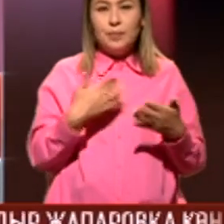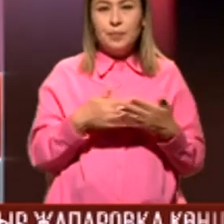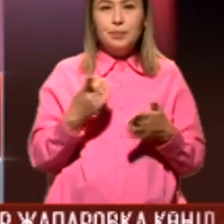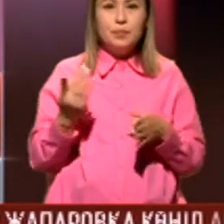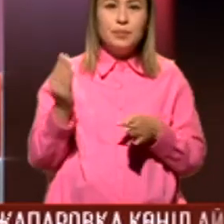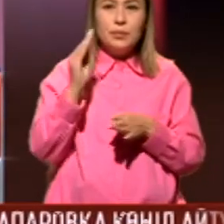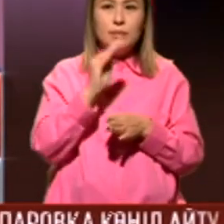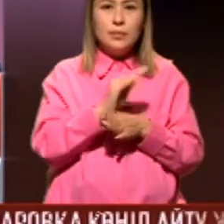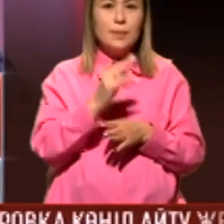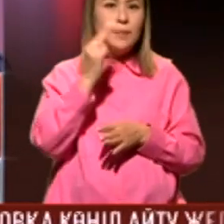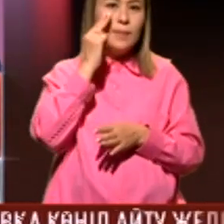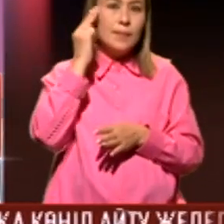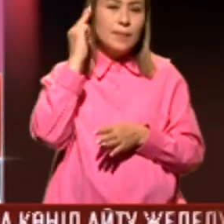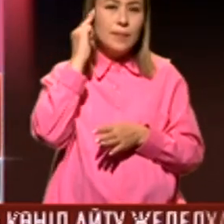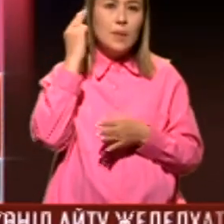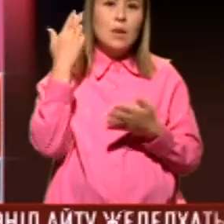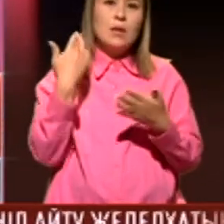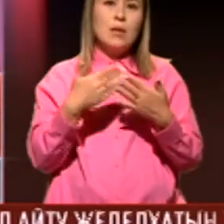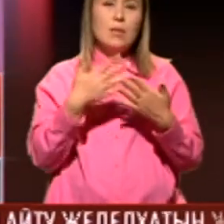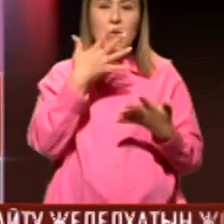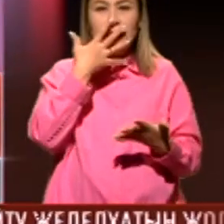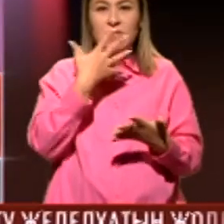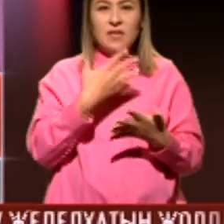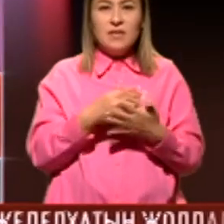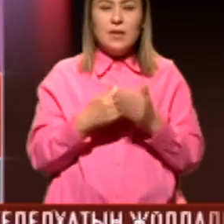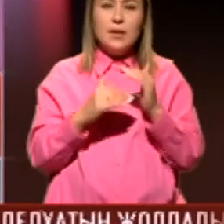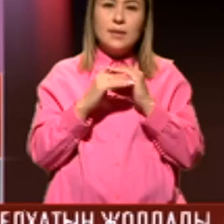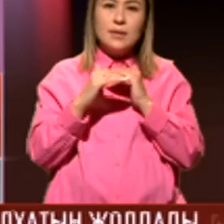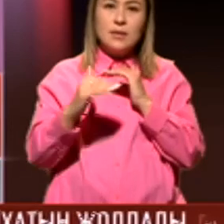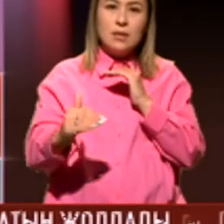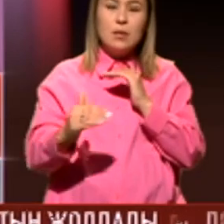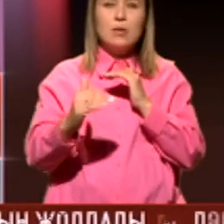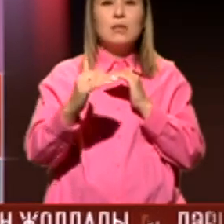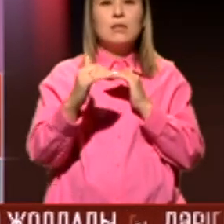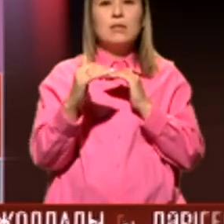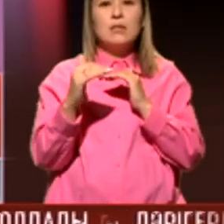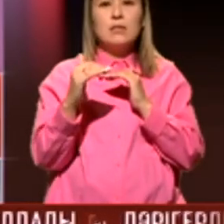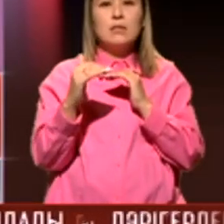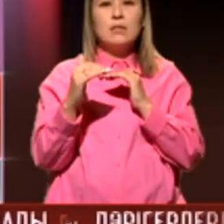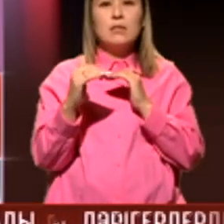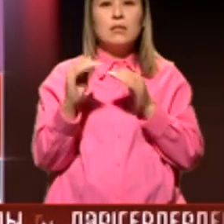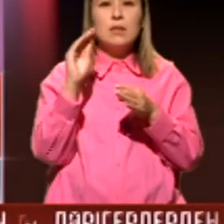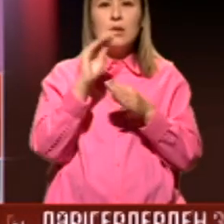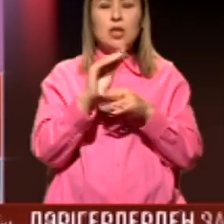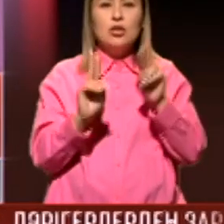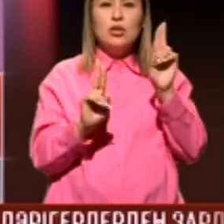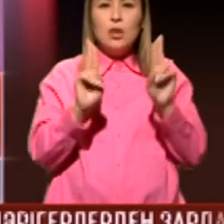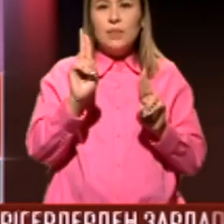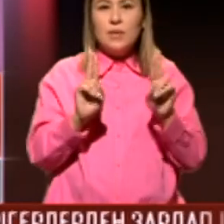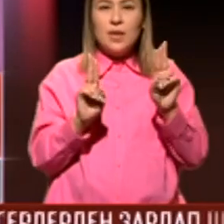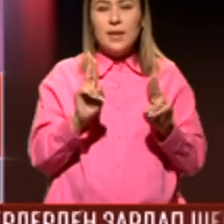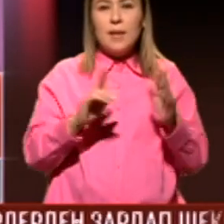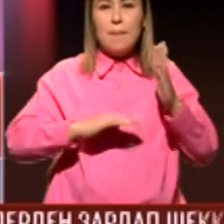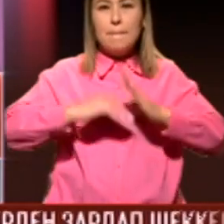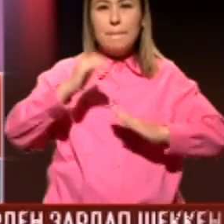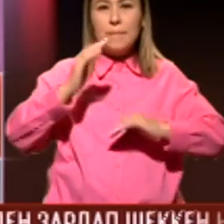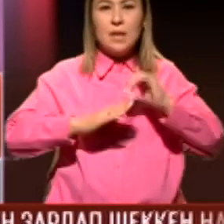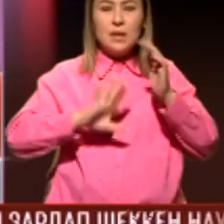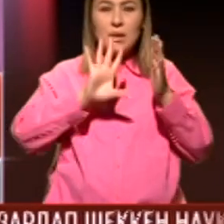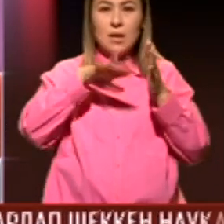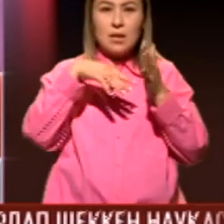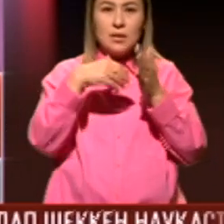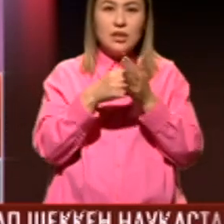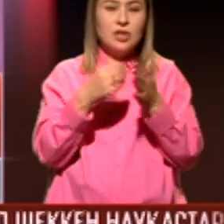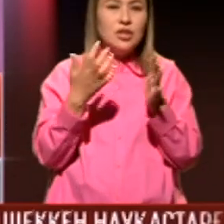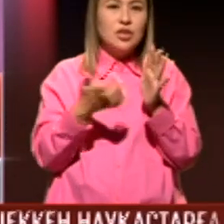қоса кетейін, мысалы Қытайды біз өзіміздің сыртқы мынау әсіресе сыртқы недегі ұстанымдарымыздағы тәжірибелеріміз әлде